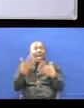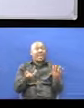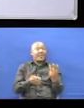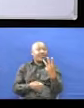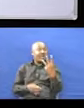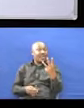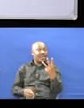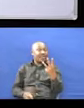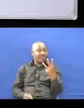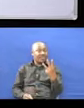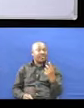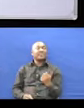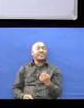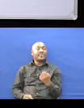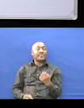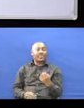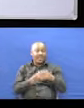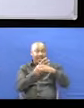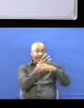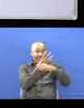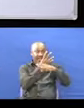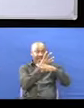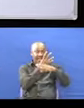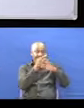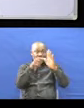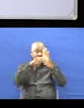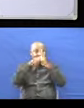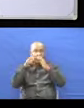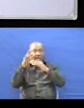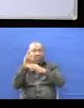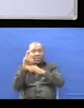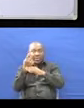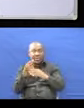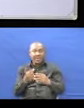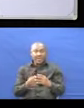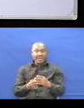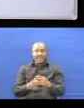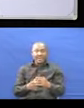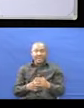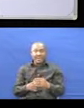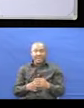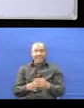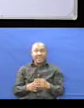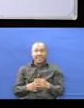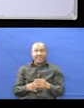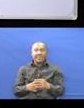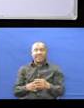vinne, tumetoa kipande kimoja. Vitabaki vingapi? Tuone. Kitabaki moja,